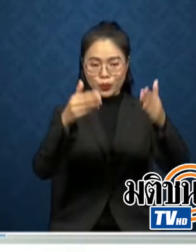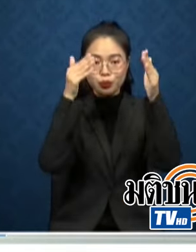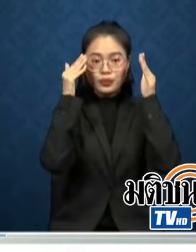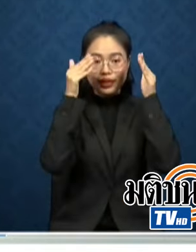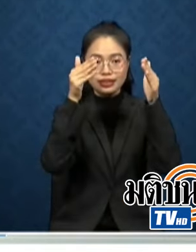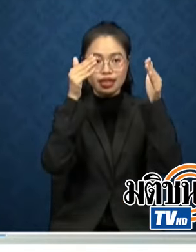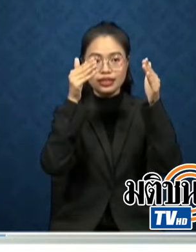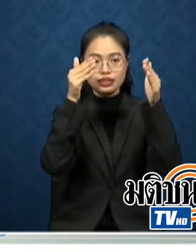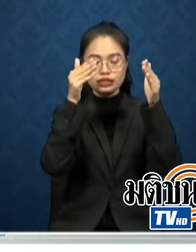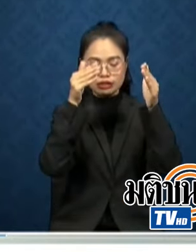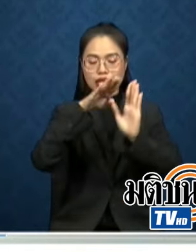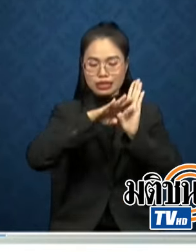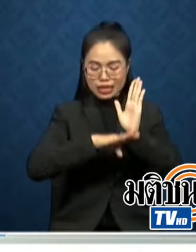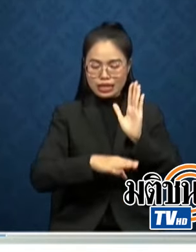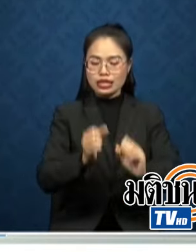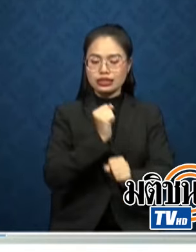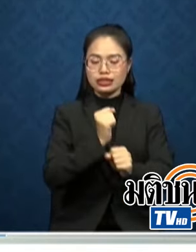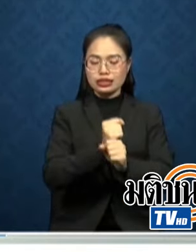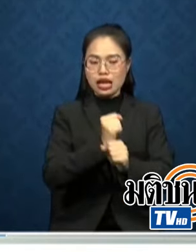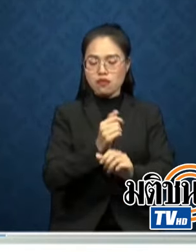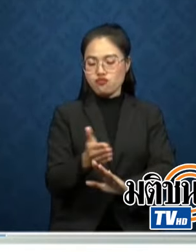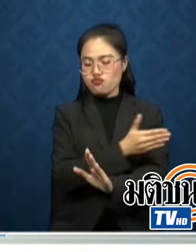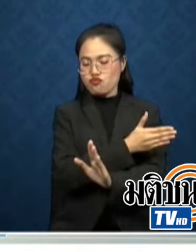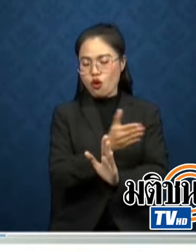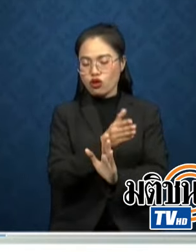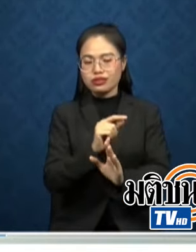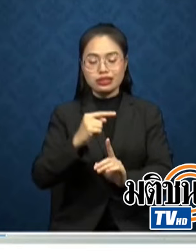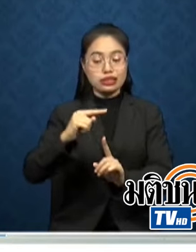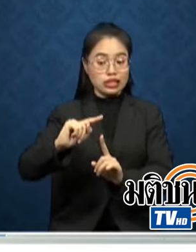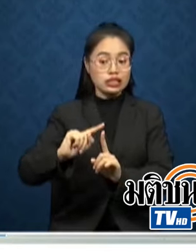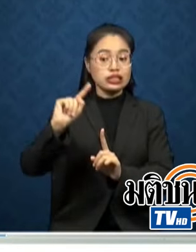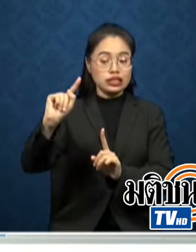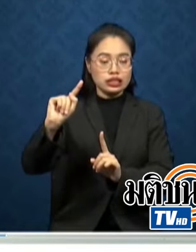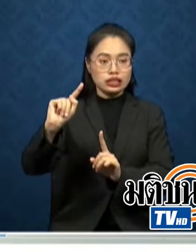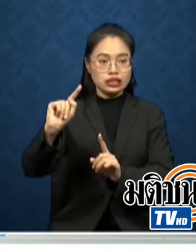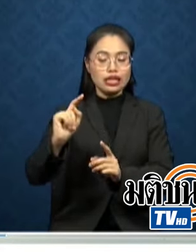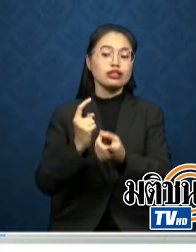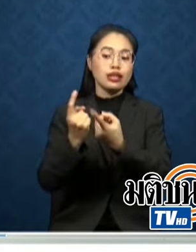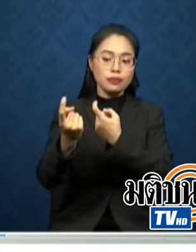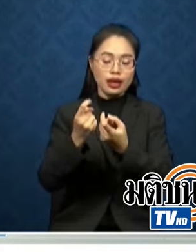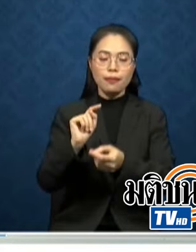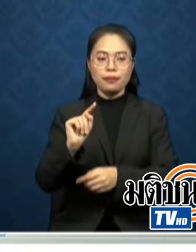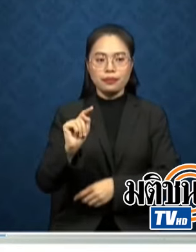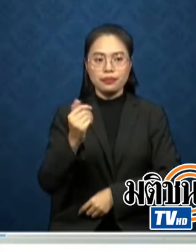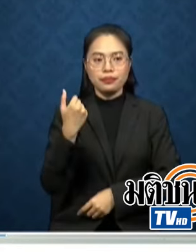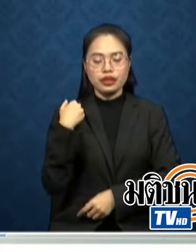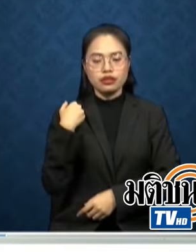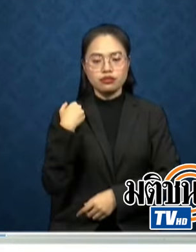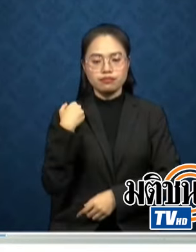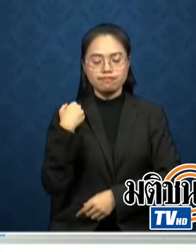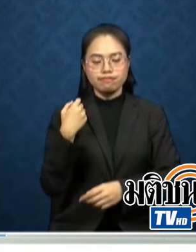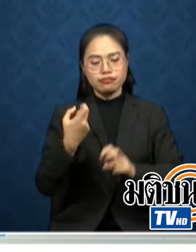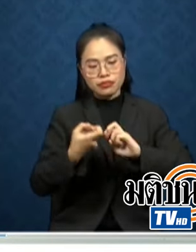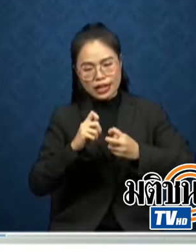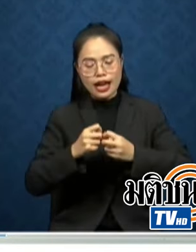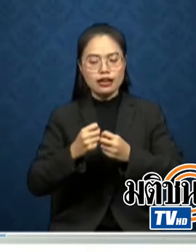ได้มีการดำเนินการไปแล้วบางเรื่องนะครับเรื่องแรกที่ท่านตอบมาก็เป็นประเด็นในสังคมอยู่นะครับไม่ว่าจะเป็นเรื่องของการเดินท